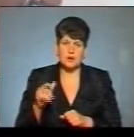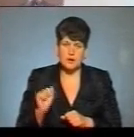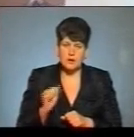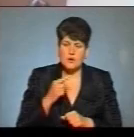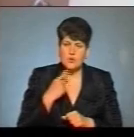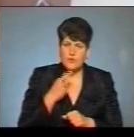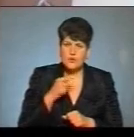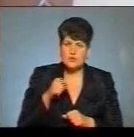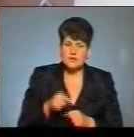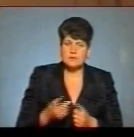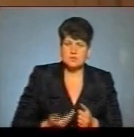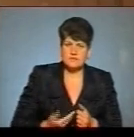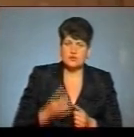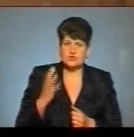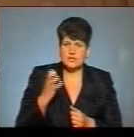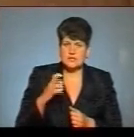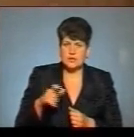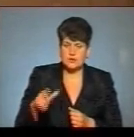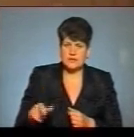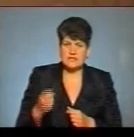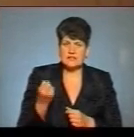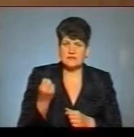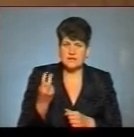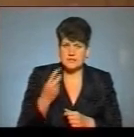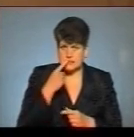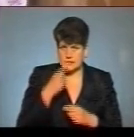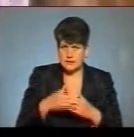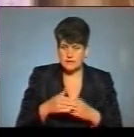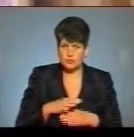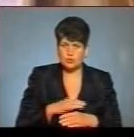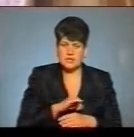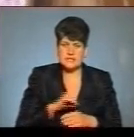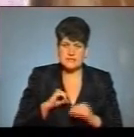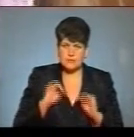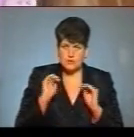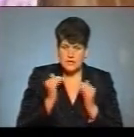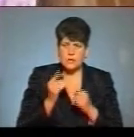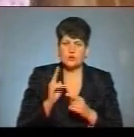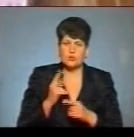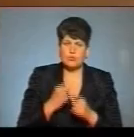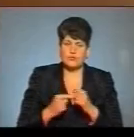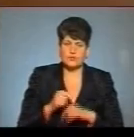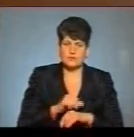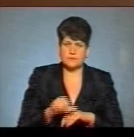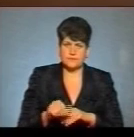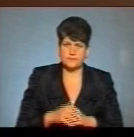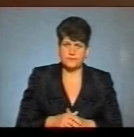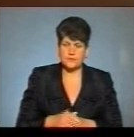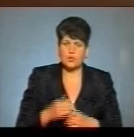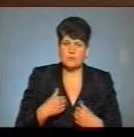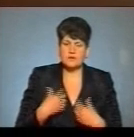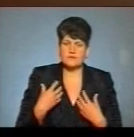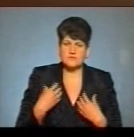проживає 400 людей. 12 із них нещодавно перебували на самоізоляції. Це особи, які повернулися із-за кордону. Вони вже